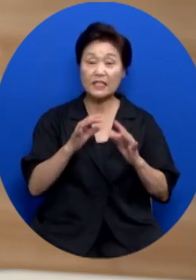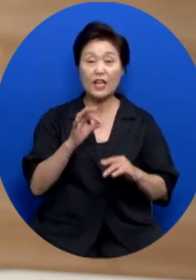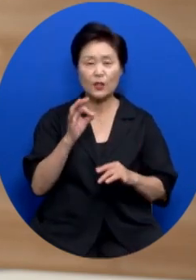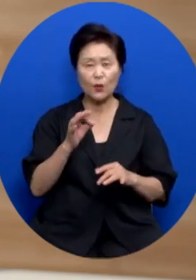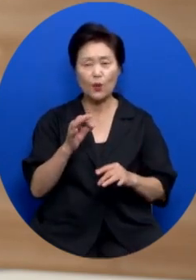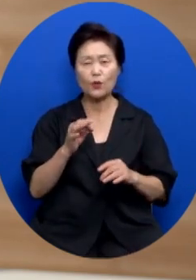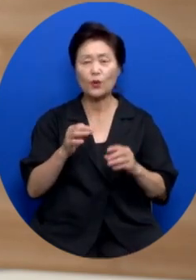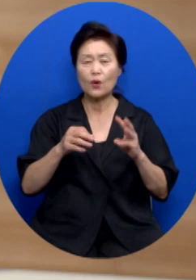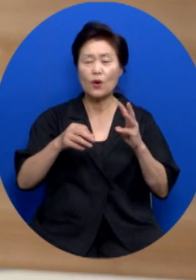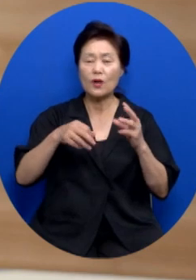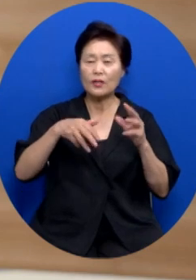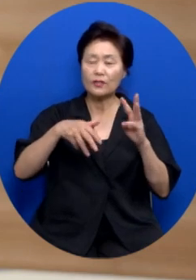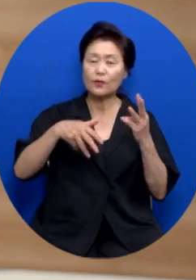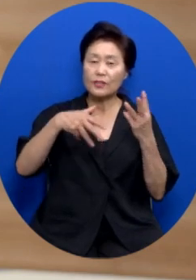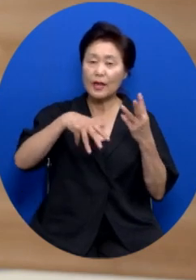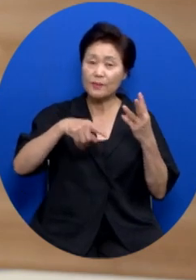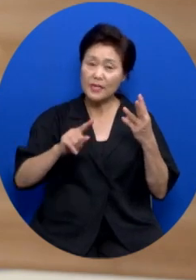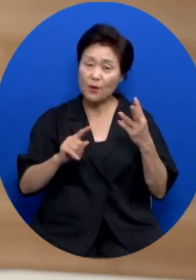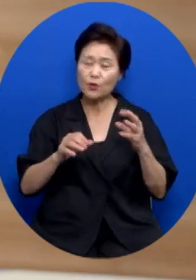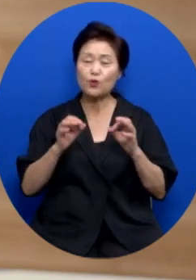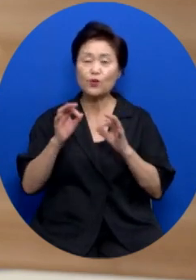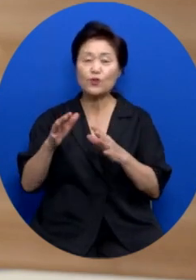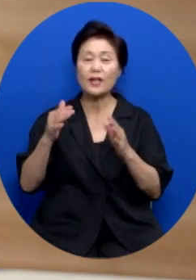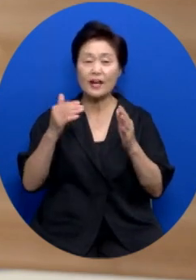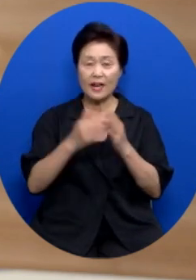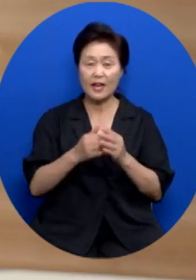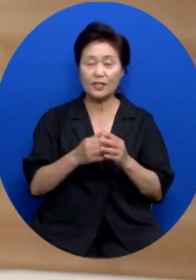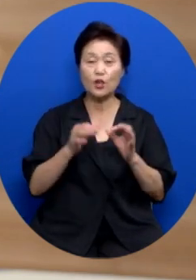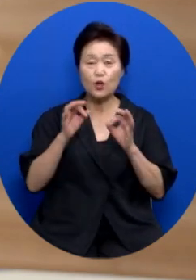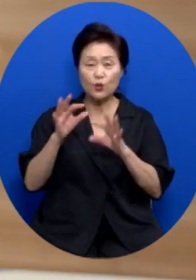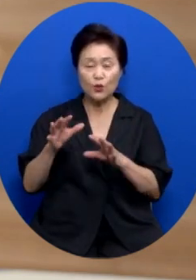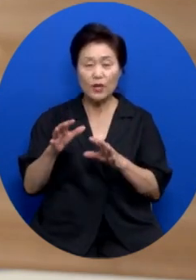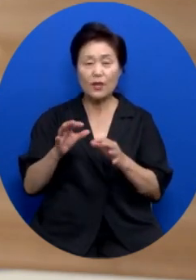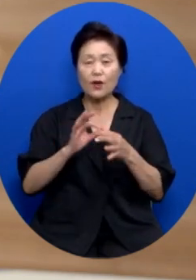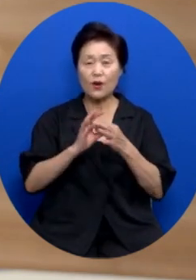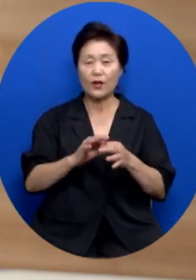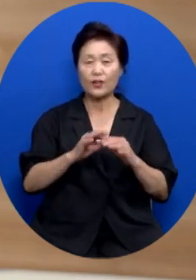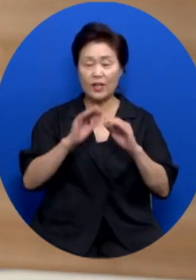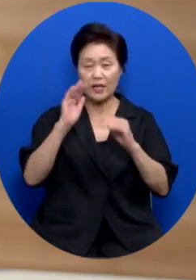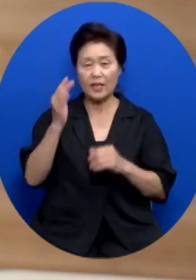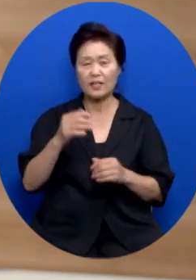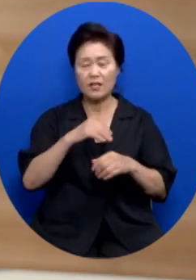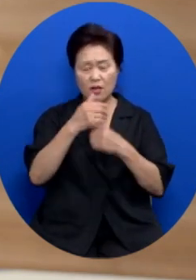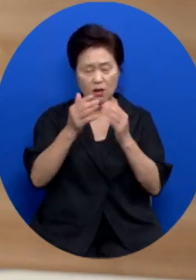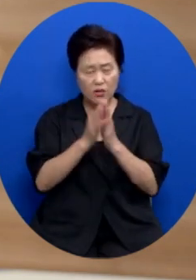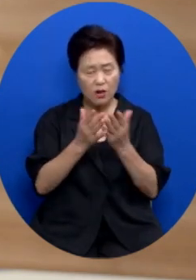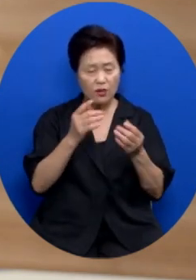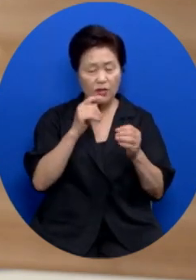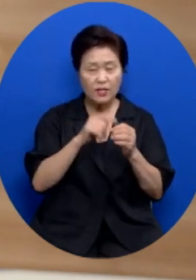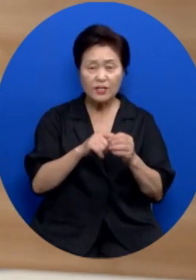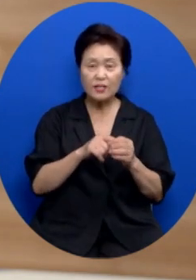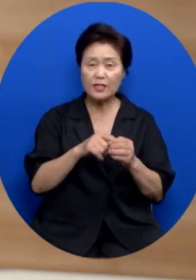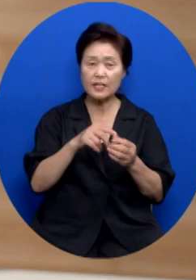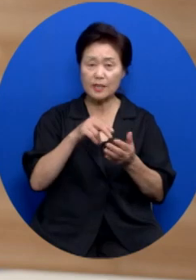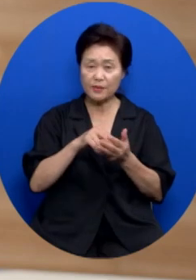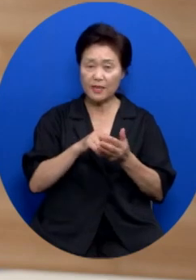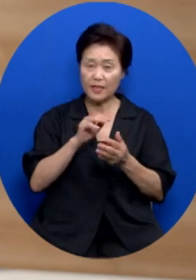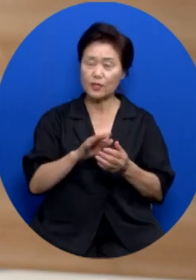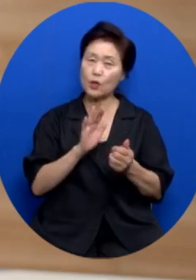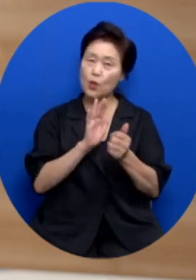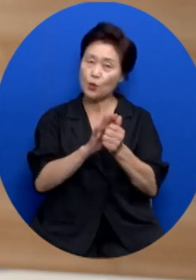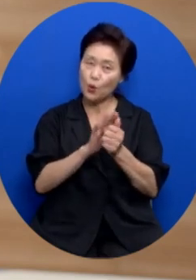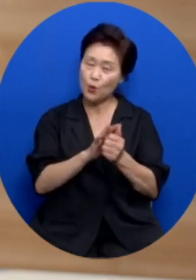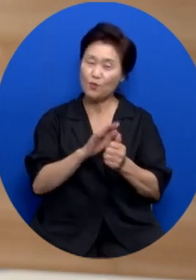이르기까지 투자와 관계되는 성경적인 관점에 대해서 생각해 보려고 저희들이 주제를